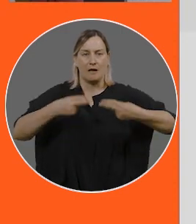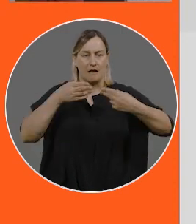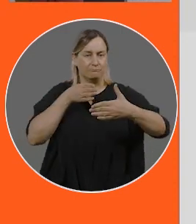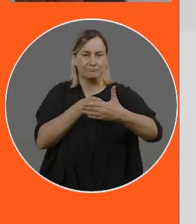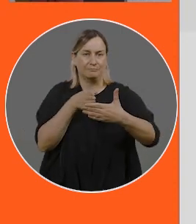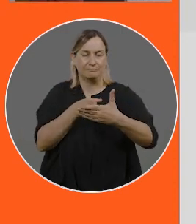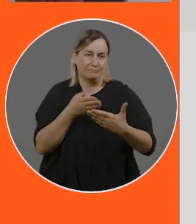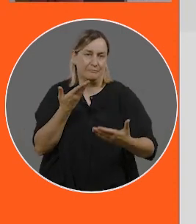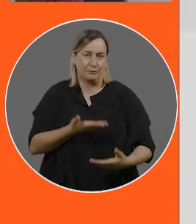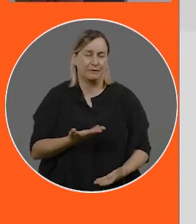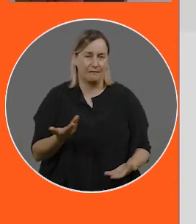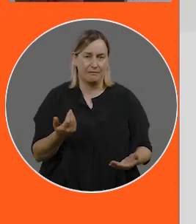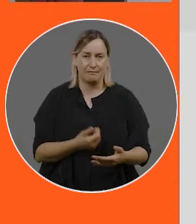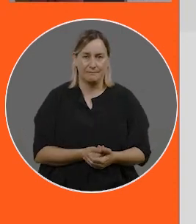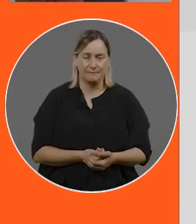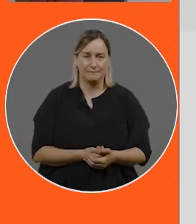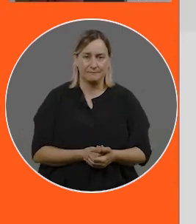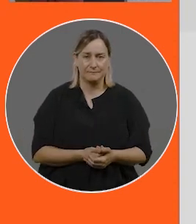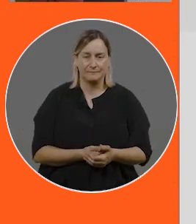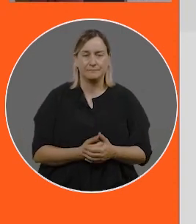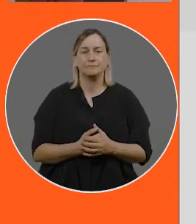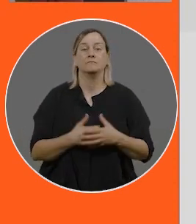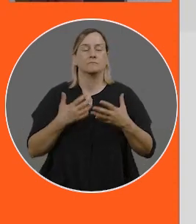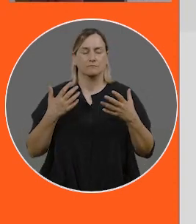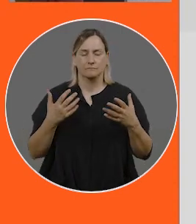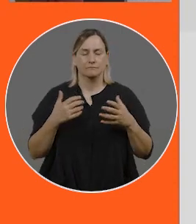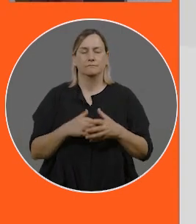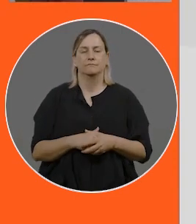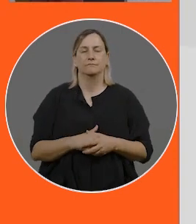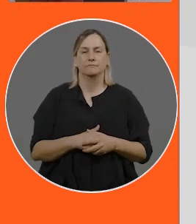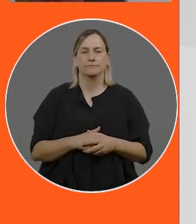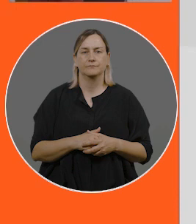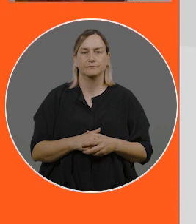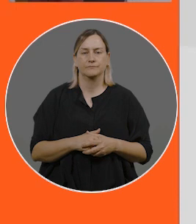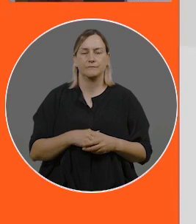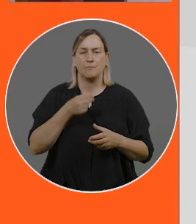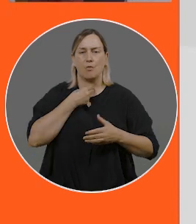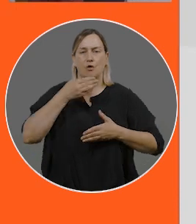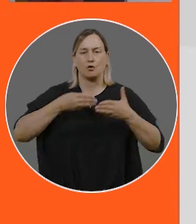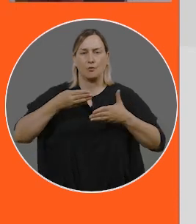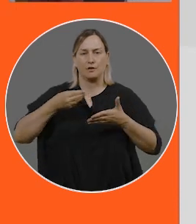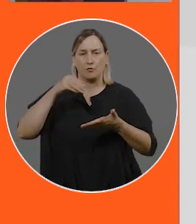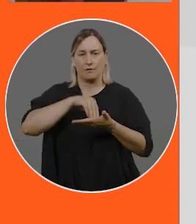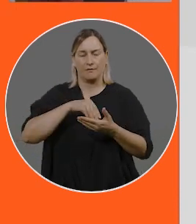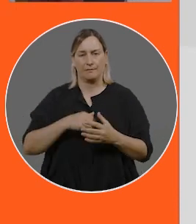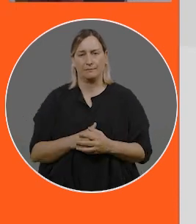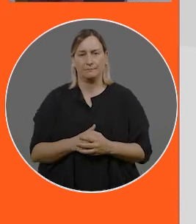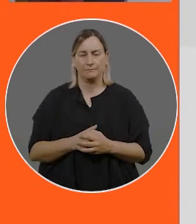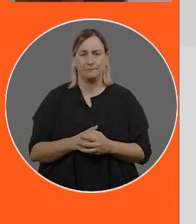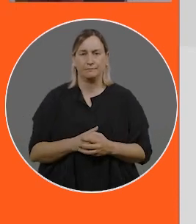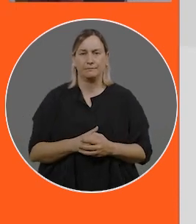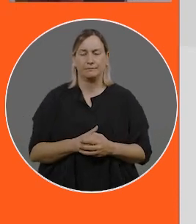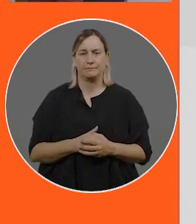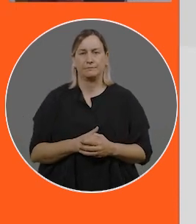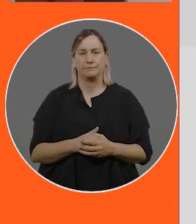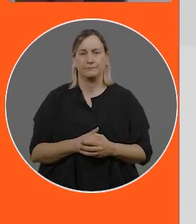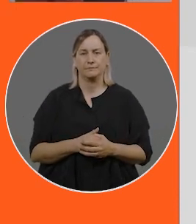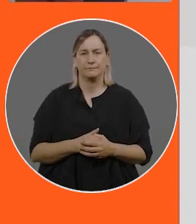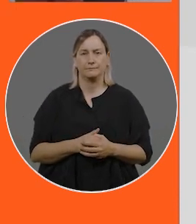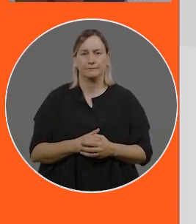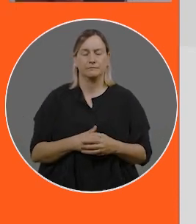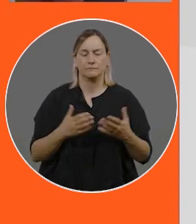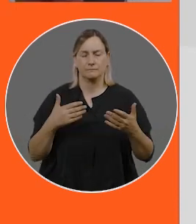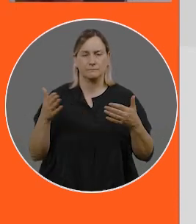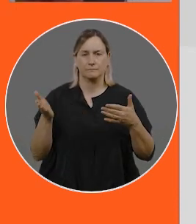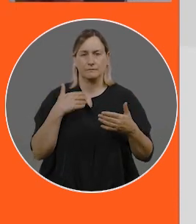important. Val? Bueno. Jo és professional, festes generals i locals a Catalunya, treball, goble, trombe, fest... Bueno, a qui no li